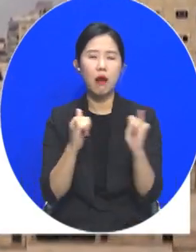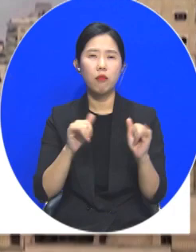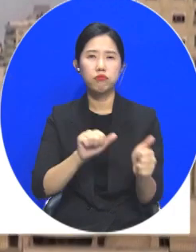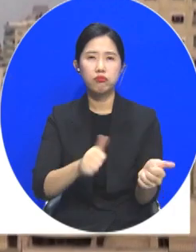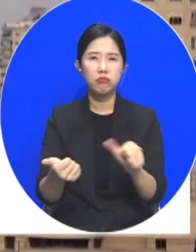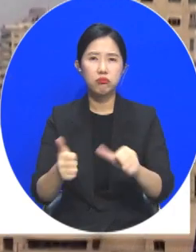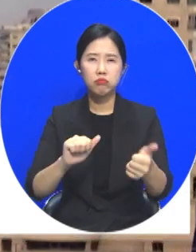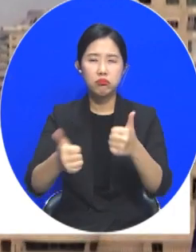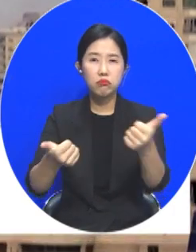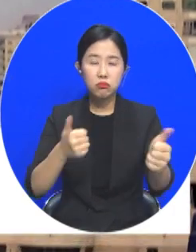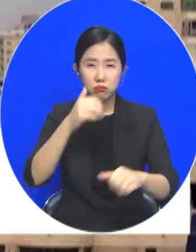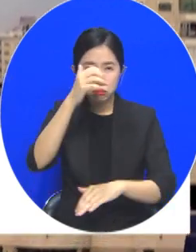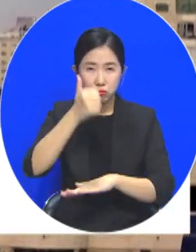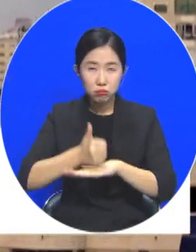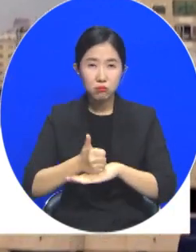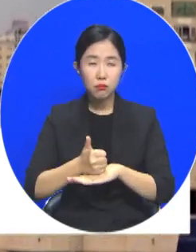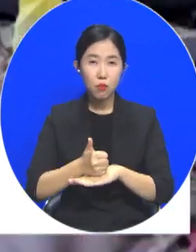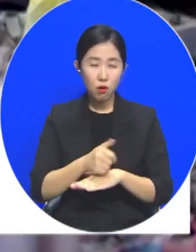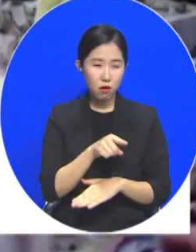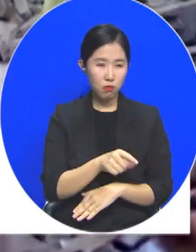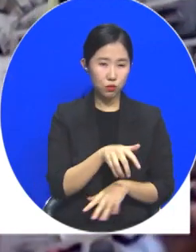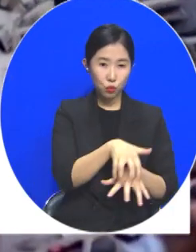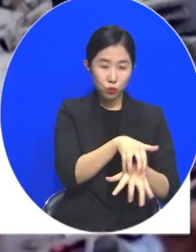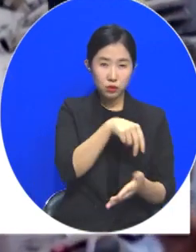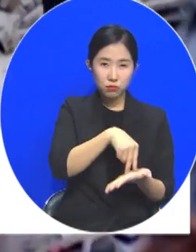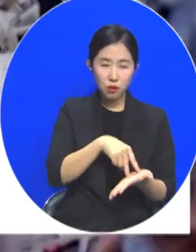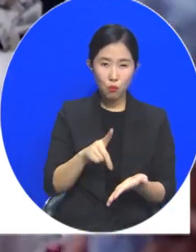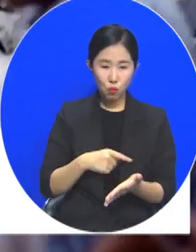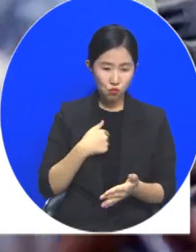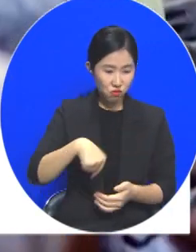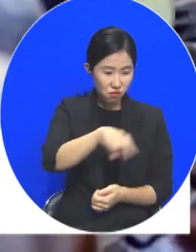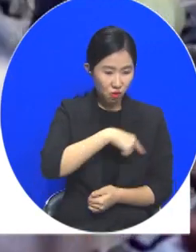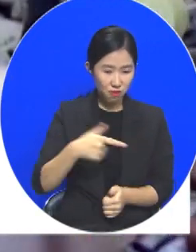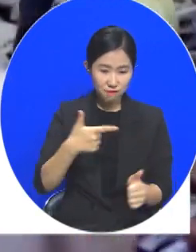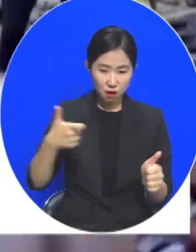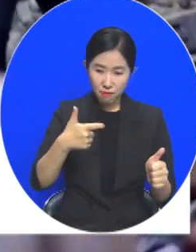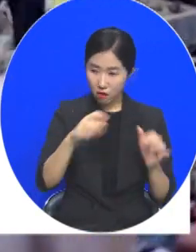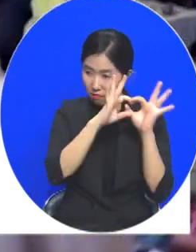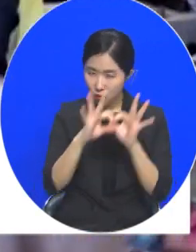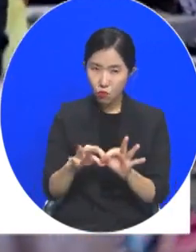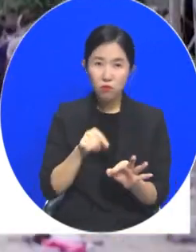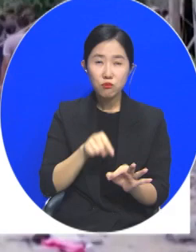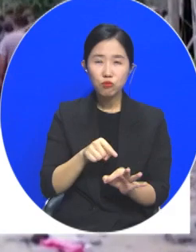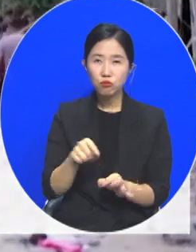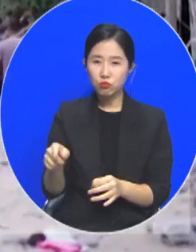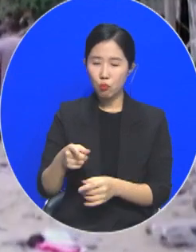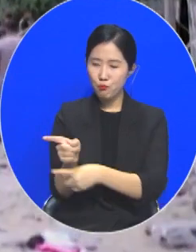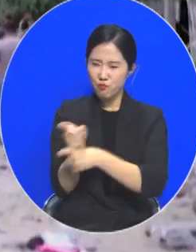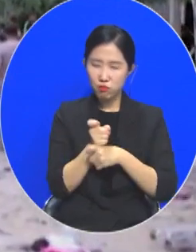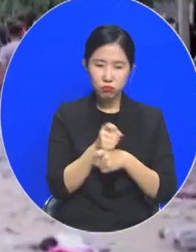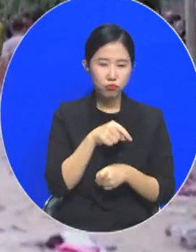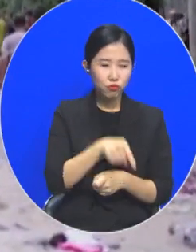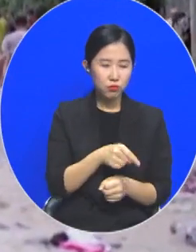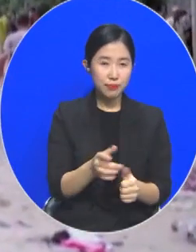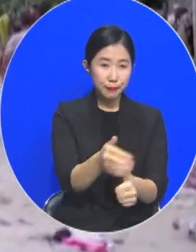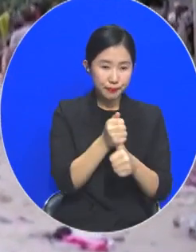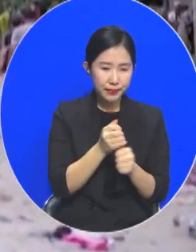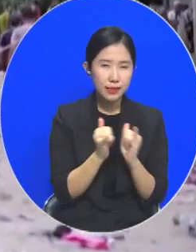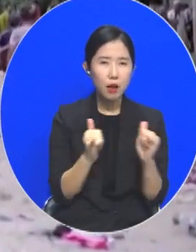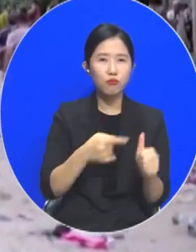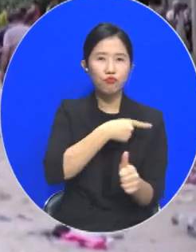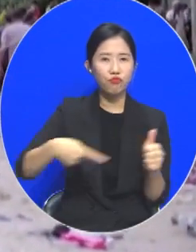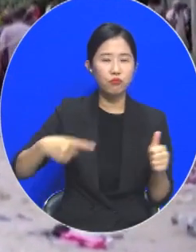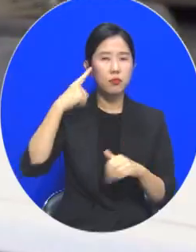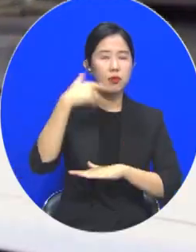하마스는 가자지구 민간인 주택에 대한 폭격이 계속될 경우 그 보복으로 민간인 포로를 처형하겠다 밝혔고 이스라엘은 예비군 30만